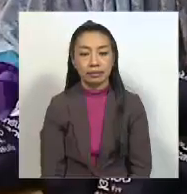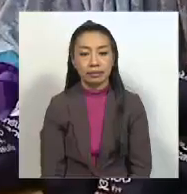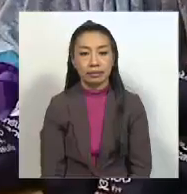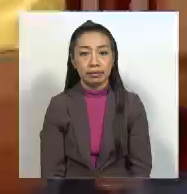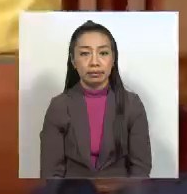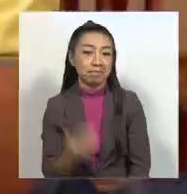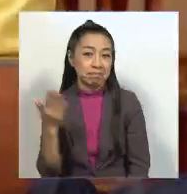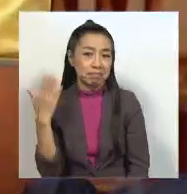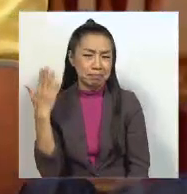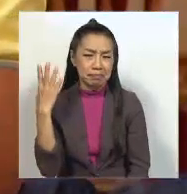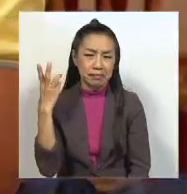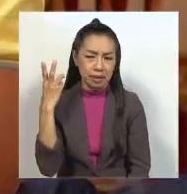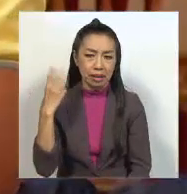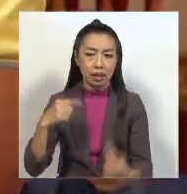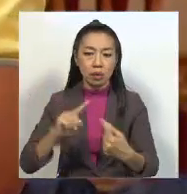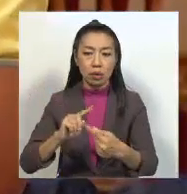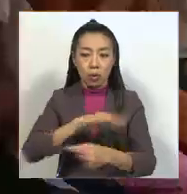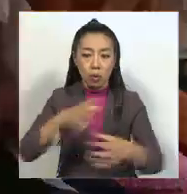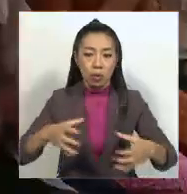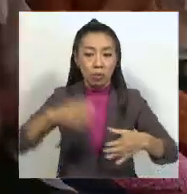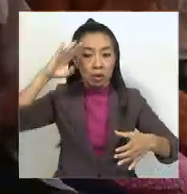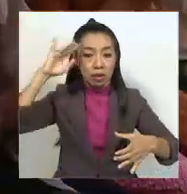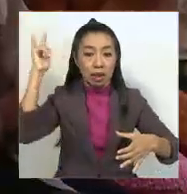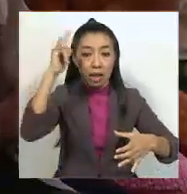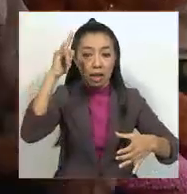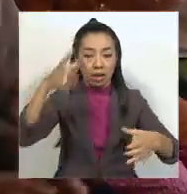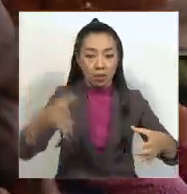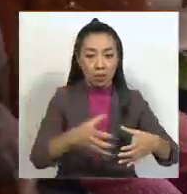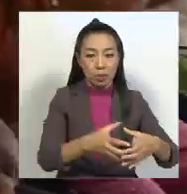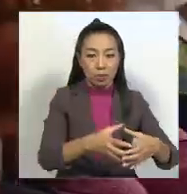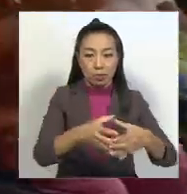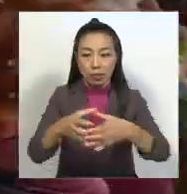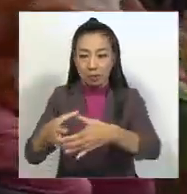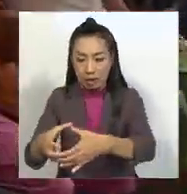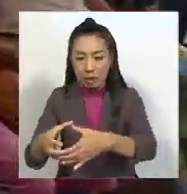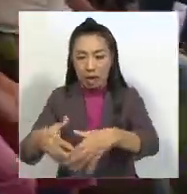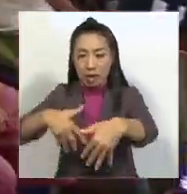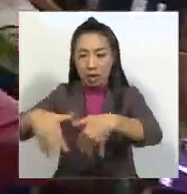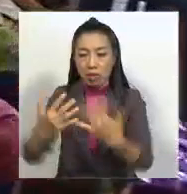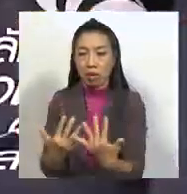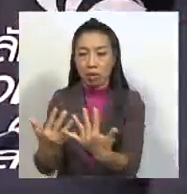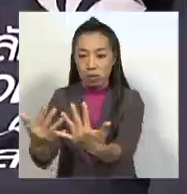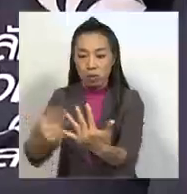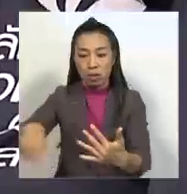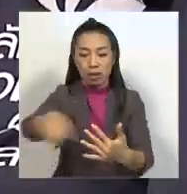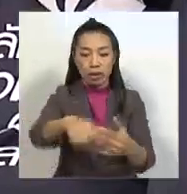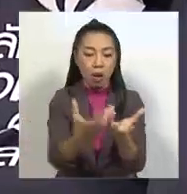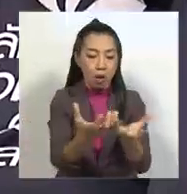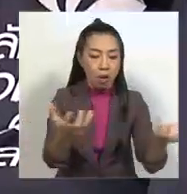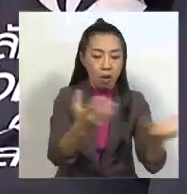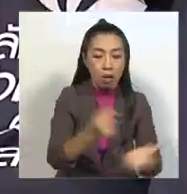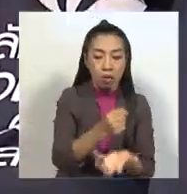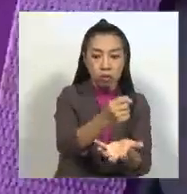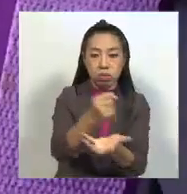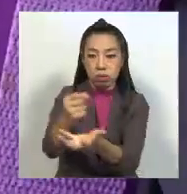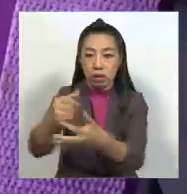และเมื่อสักครู่ที่ผ่านมานะครับคณะของกองทัพอากาศก็ไปมอบสิ่งของให้กับชาวบ้านตำบลหน้าเมืองที่ได้รับความเดือดร้อน